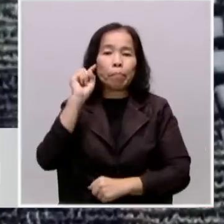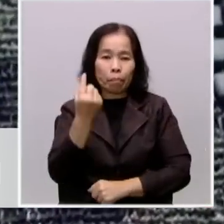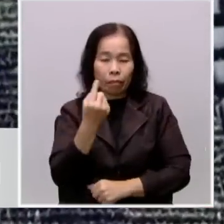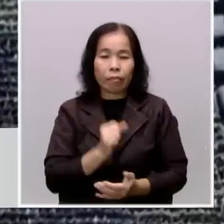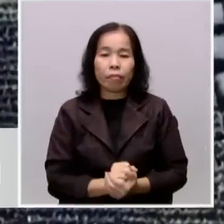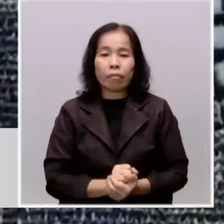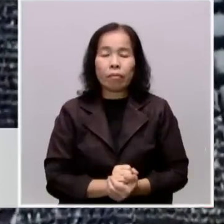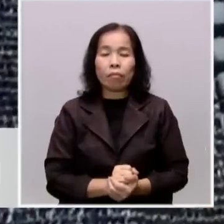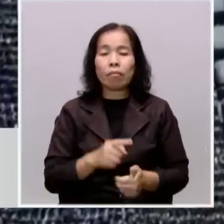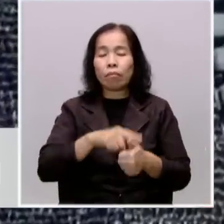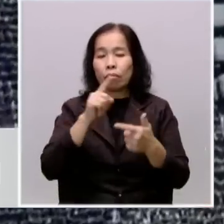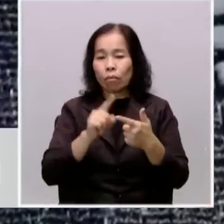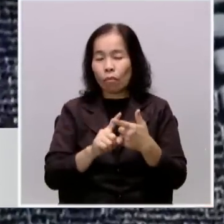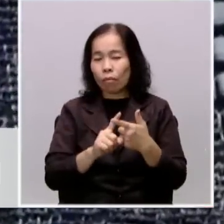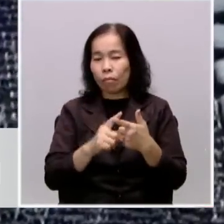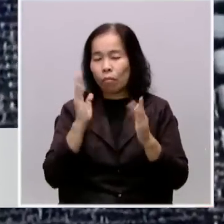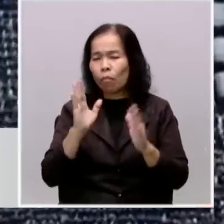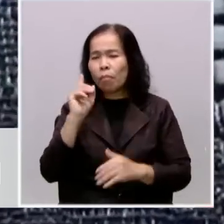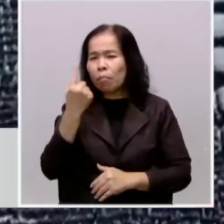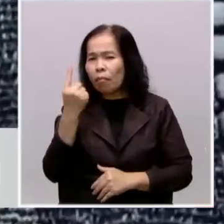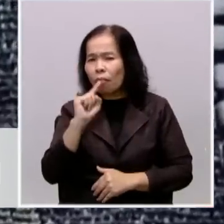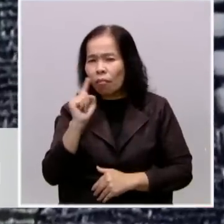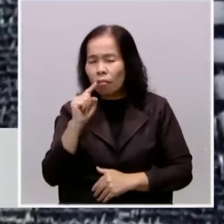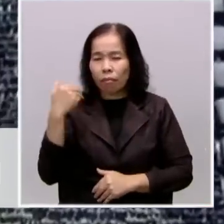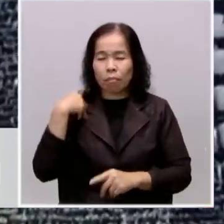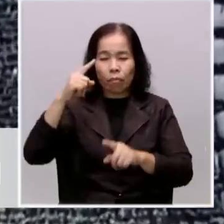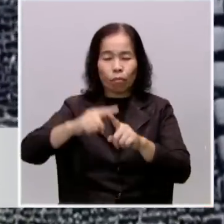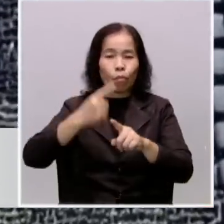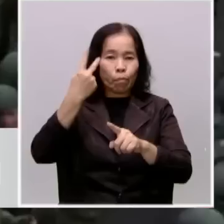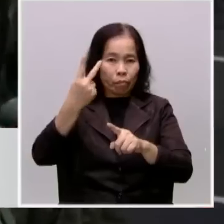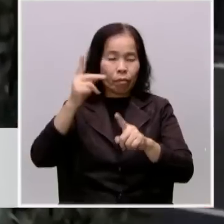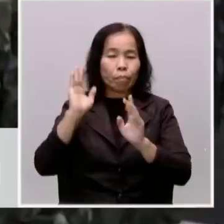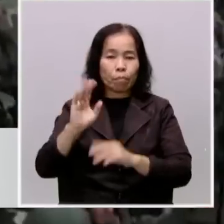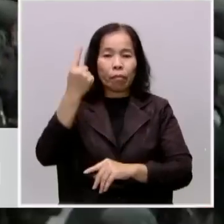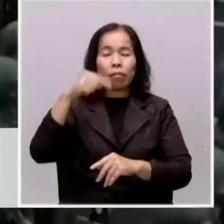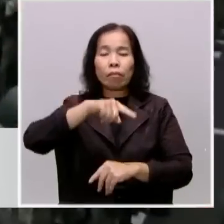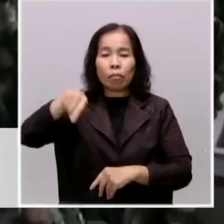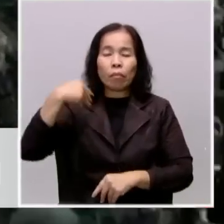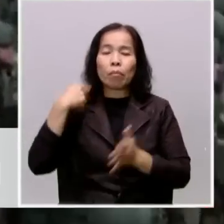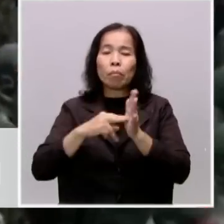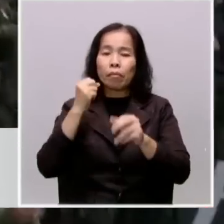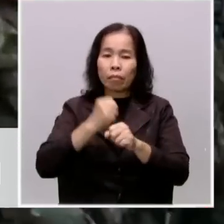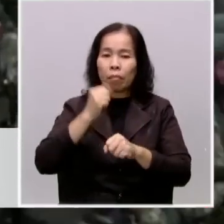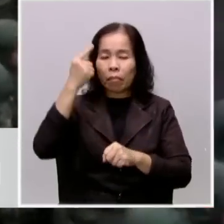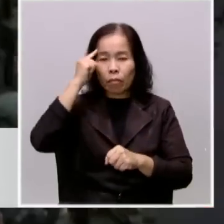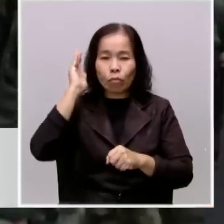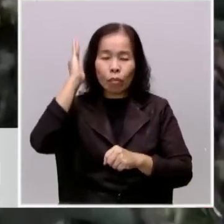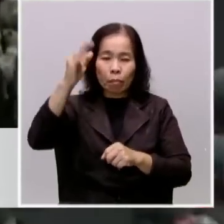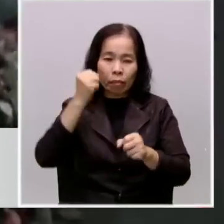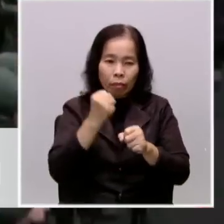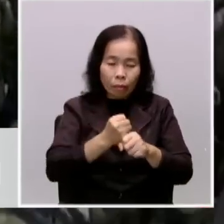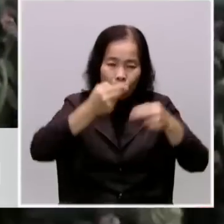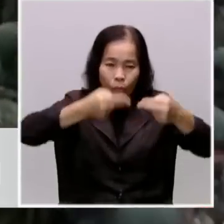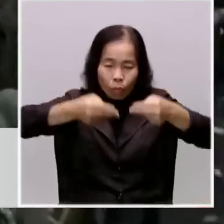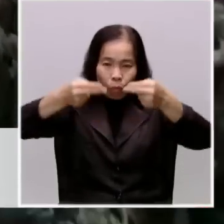ซึ่งก็จะครบ1ปีพอดีนะคะระยะใหม่ของสงครามมีการคาดการณ์ทั้งว่าอาจจะเป็นไปได้นะคะในเรื่องของการเปิดแนวรุกใหม่